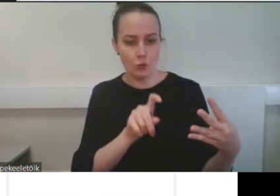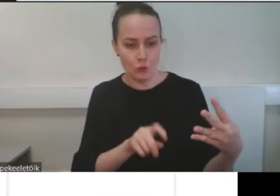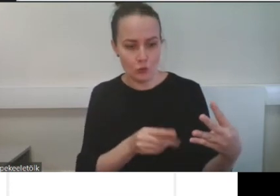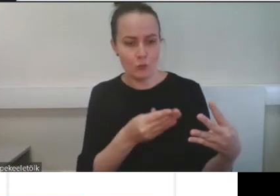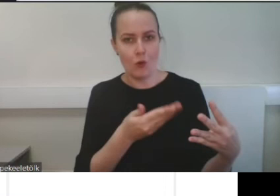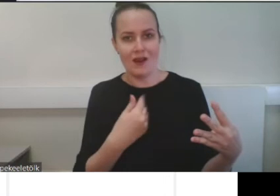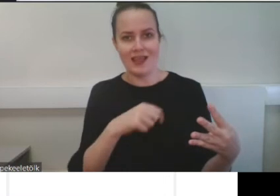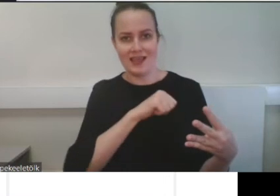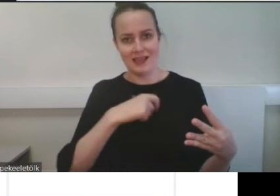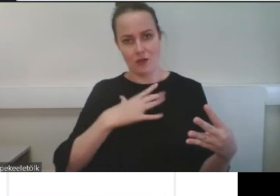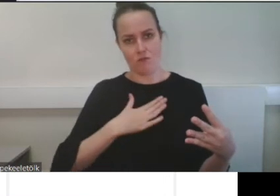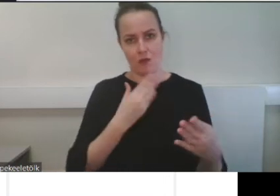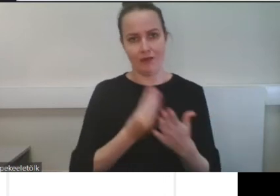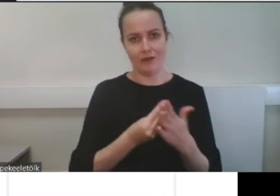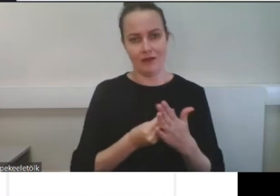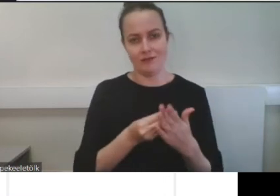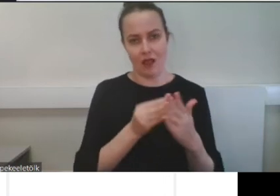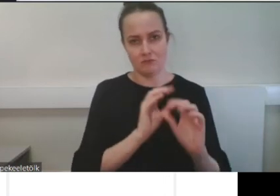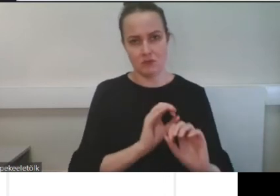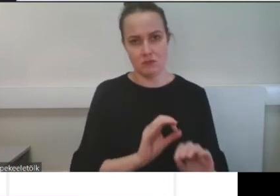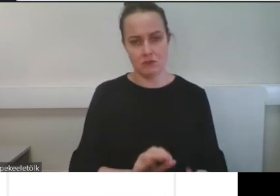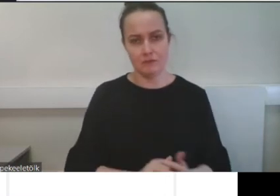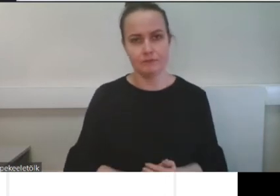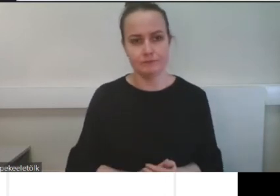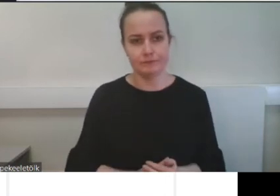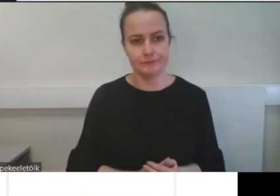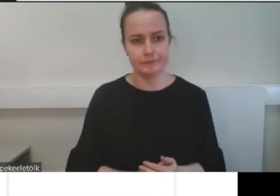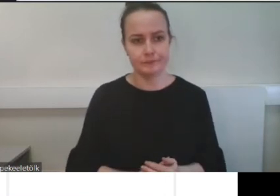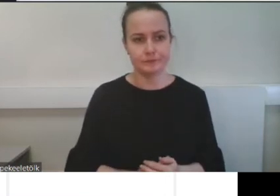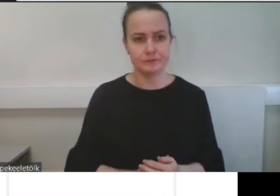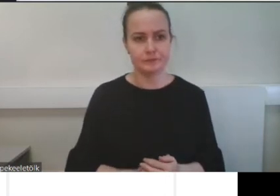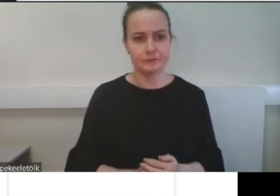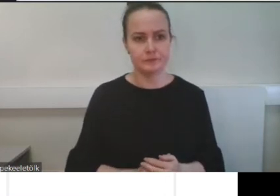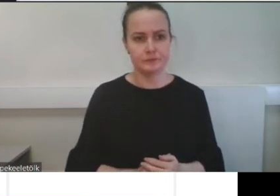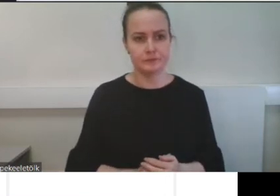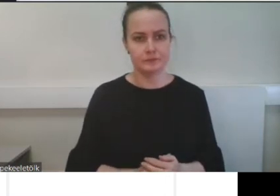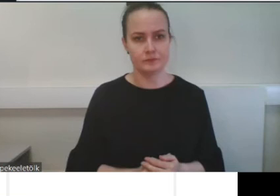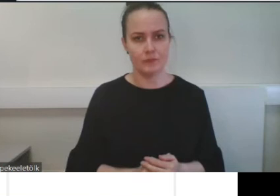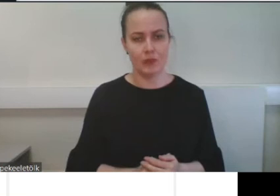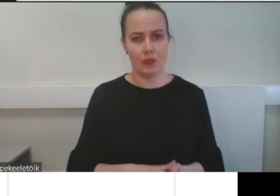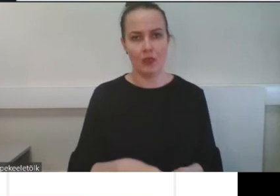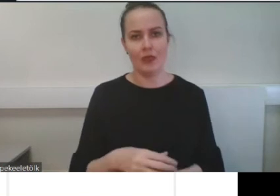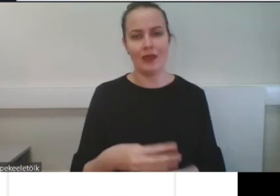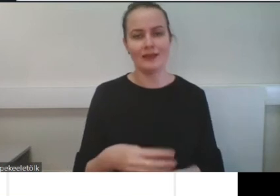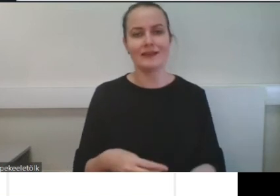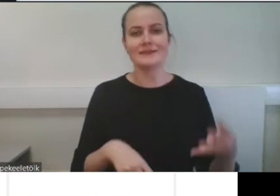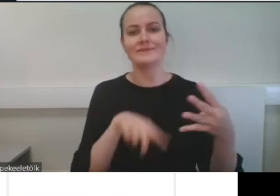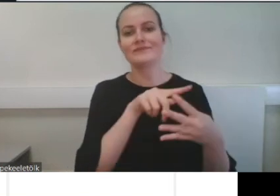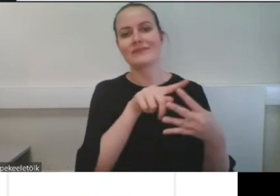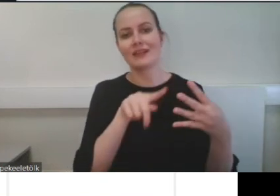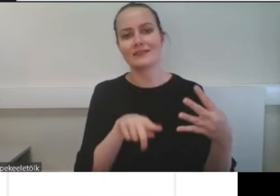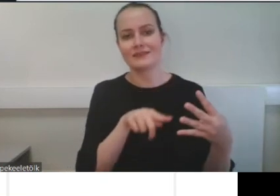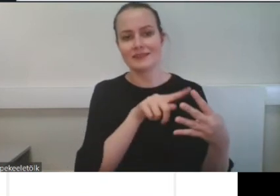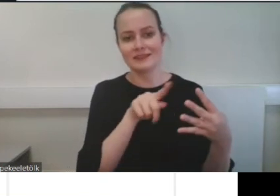tunnud. See viitab jällegi sellele, et tegevuspiirangud, nagu ka siin Statistikaameti esimeste